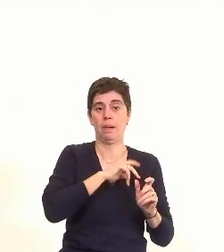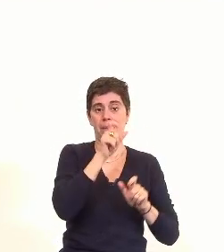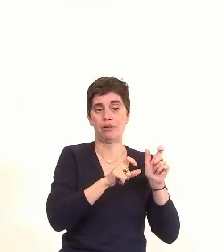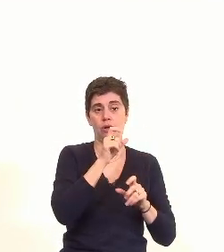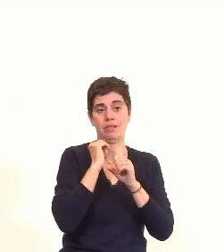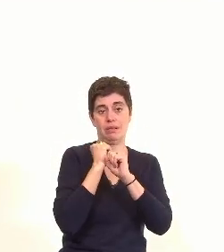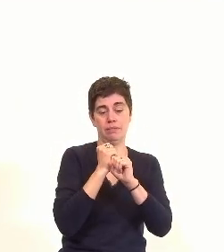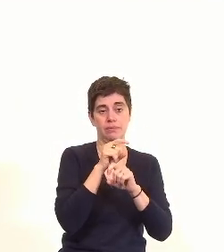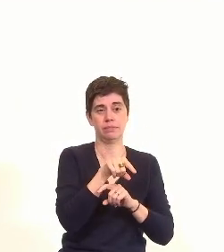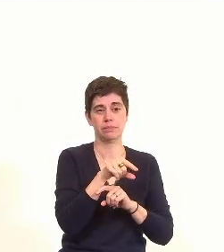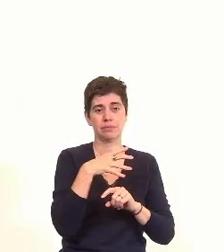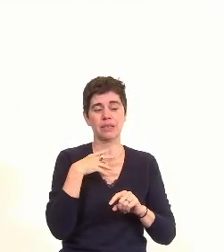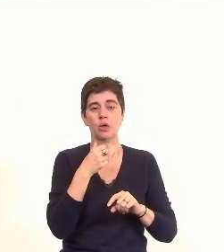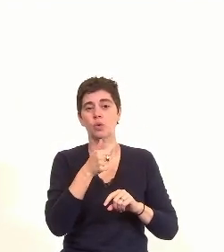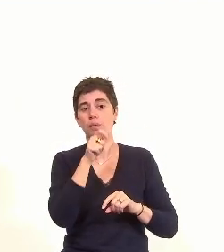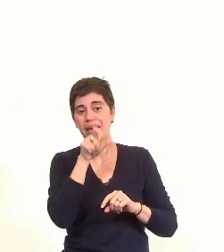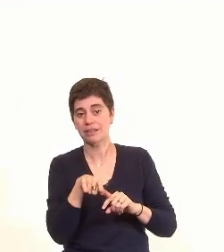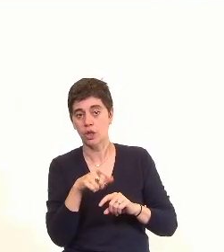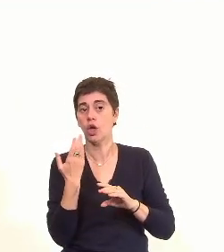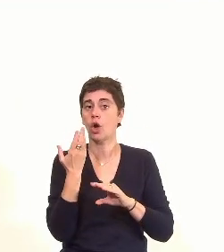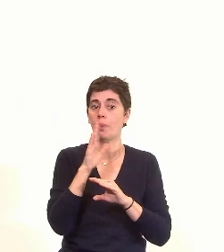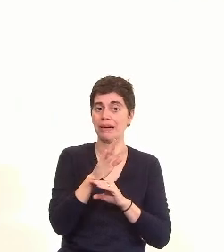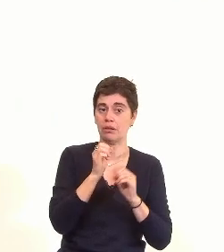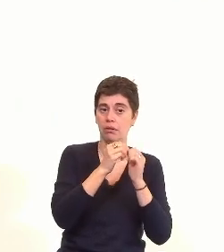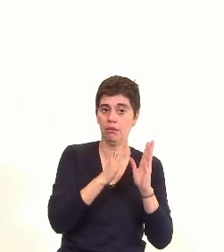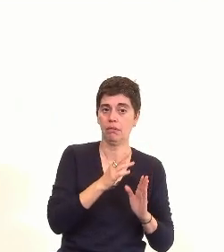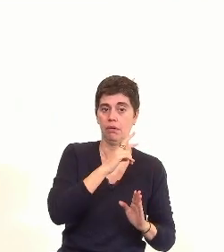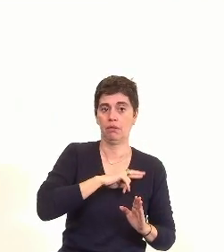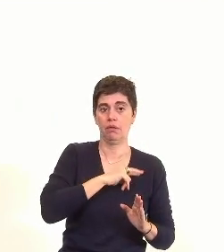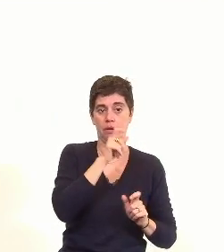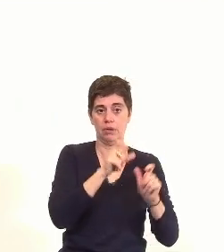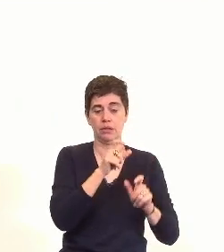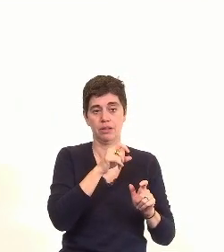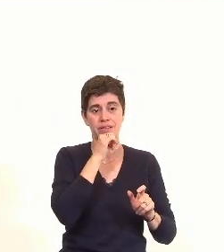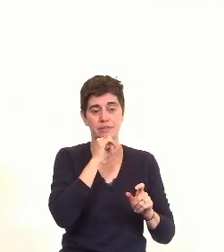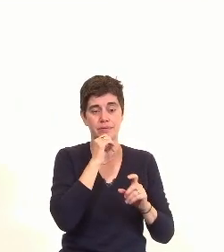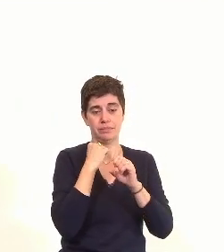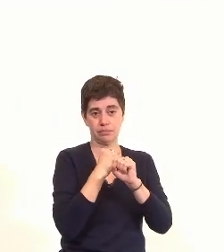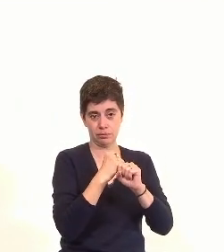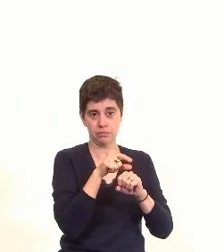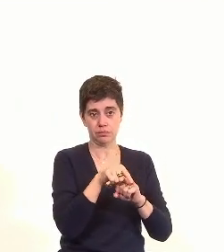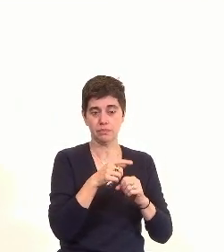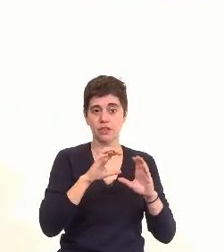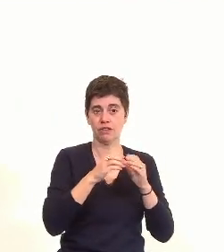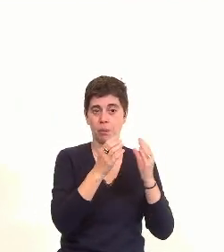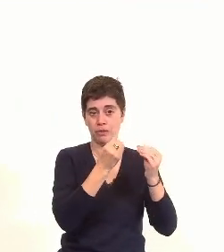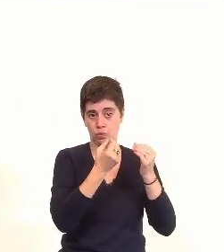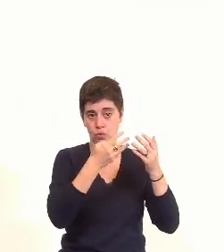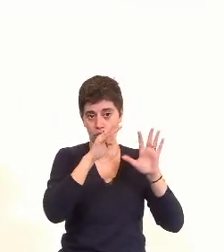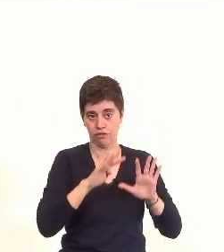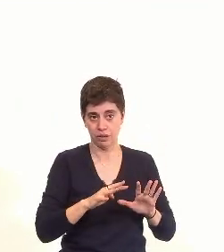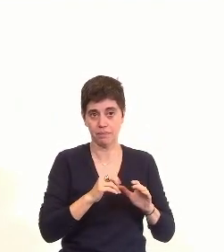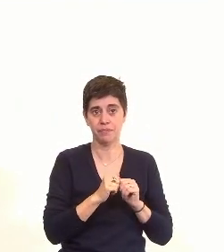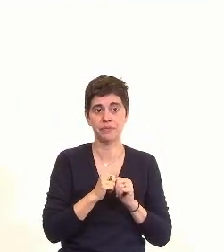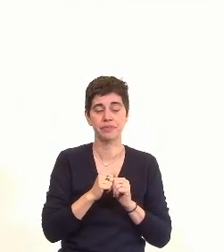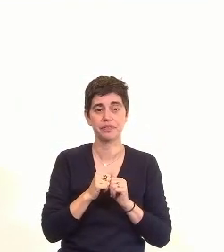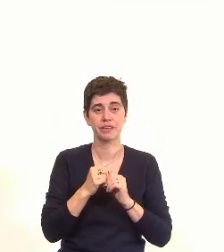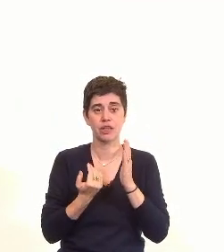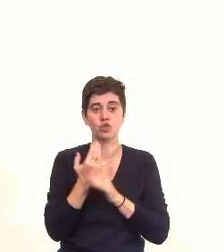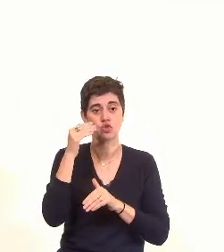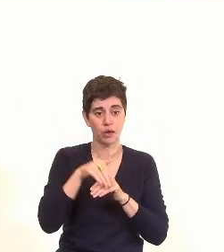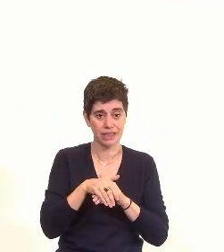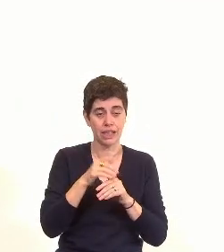il y avait une personne qui représentait les EHPAD et on était en formation pendant 9 mois. On a eu des journées de formation autour de